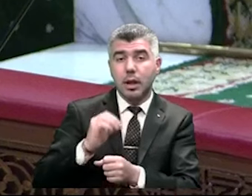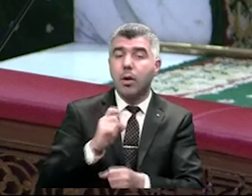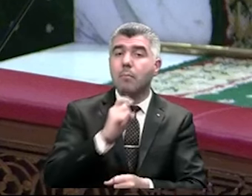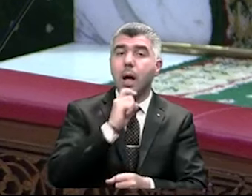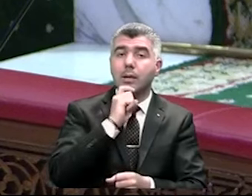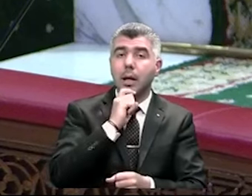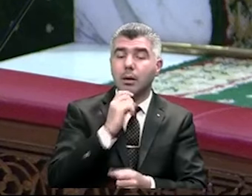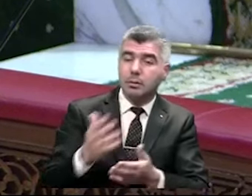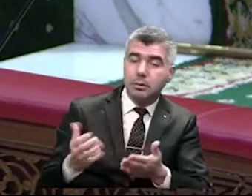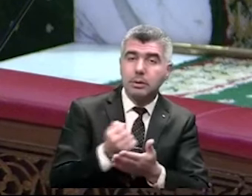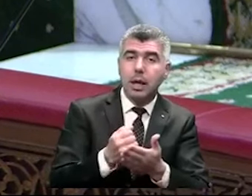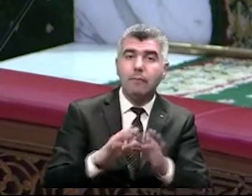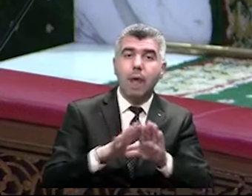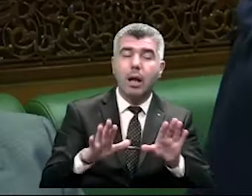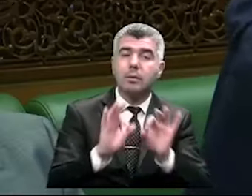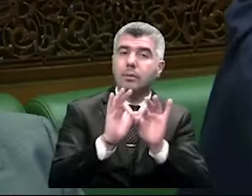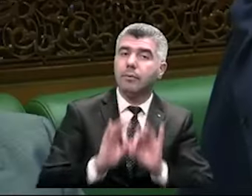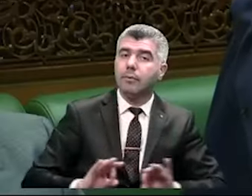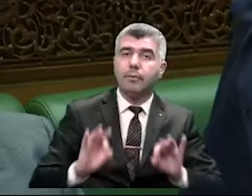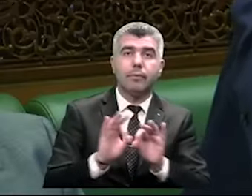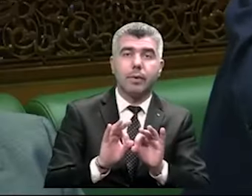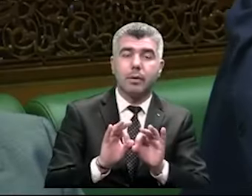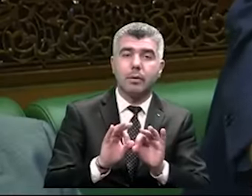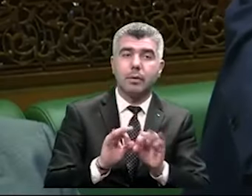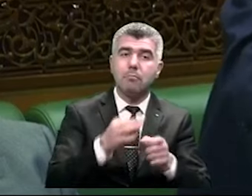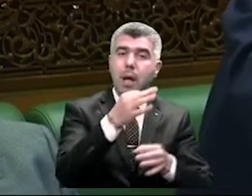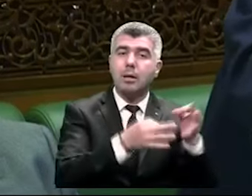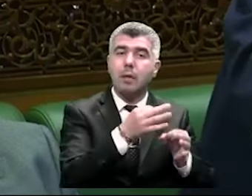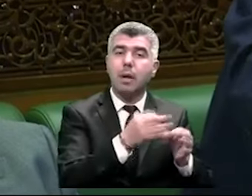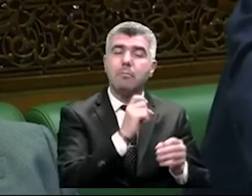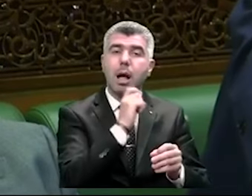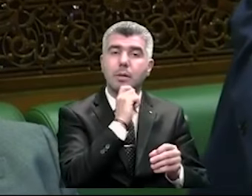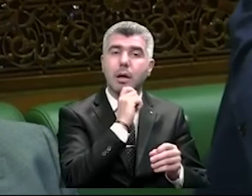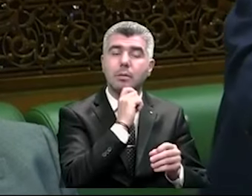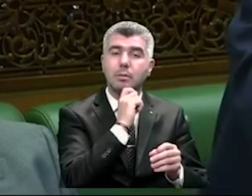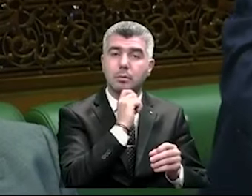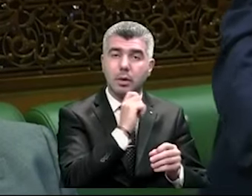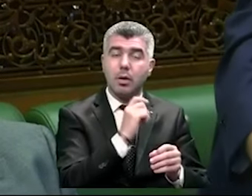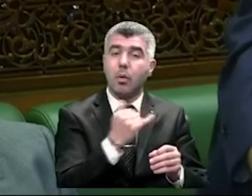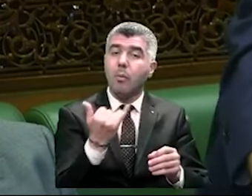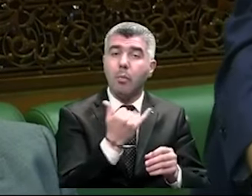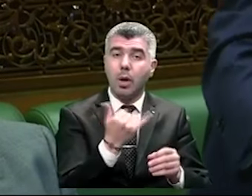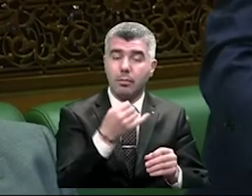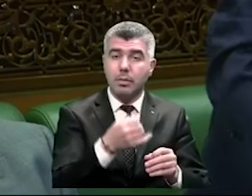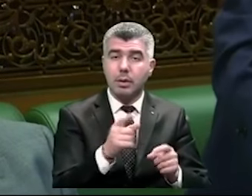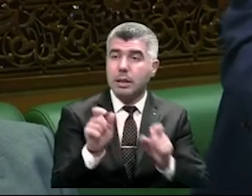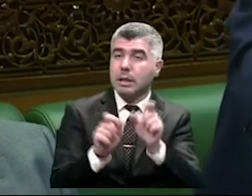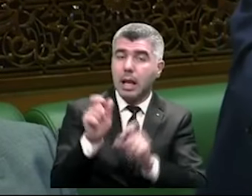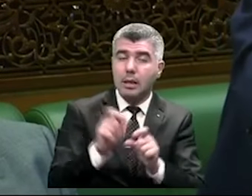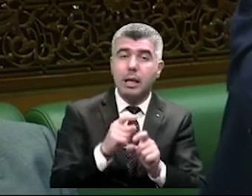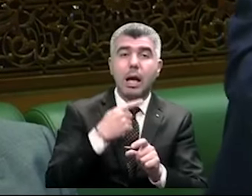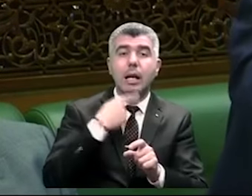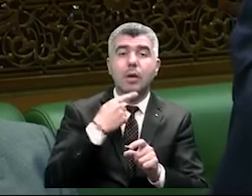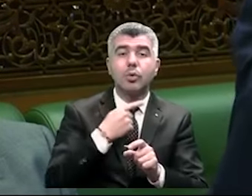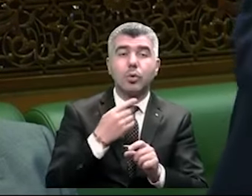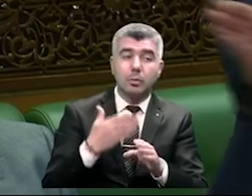ديال ديال نزع الملكيه مستمره وهذه طريق وشريان جد مهم خاصه و ان الساكنه ديال الدريوش مين كيخرجو من